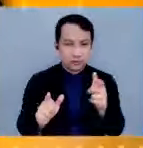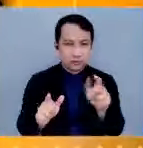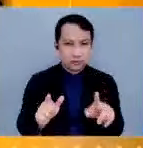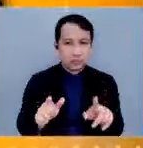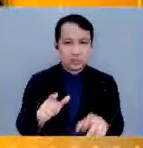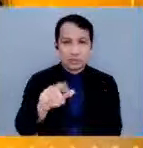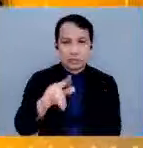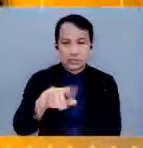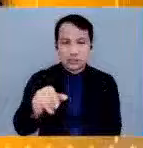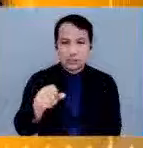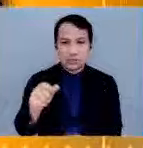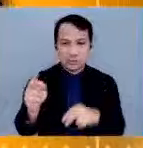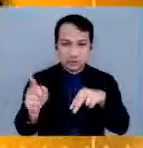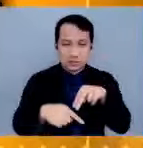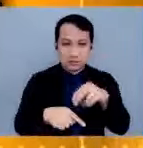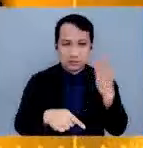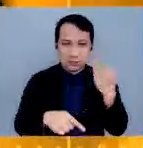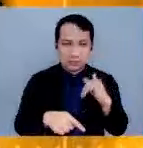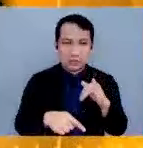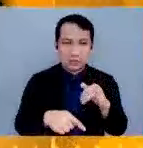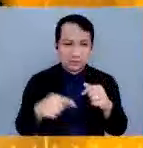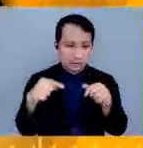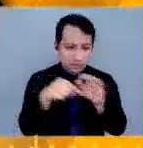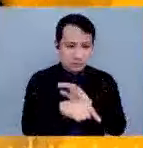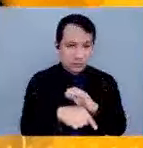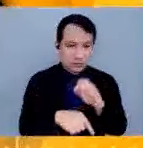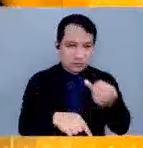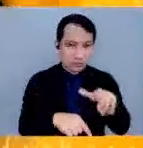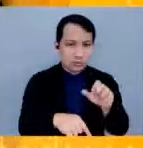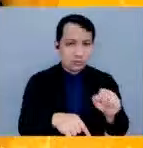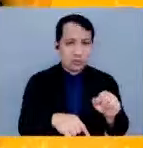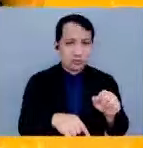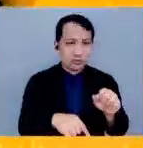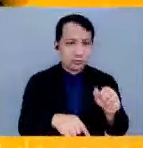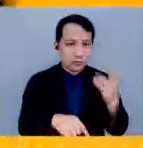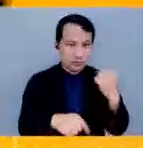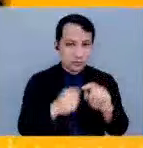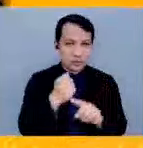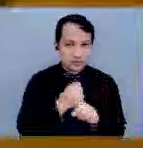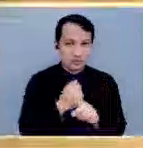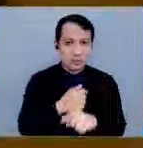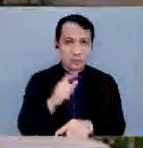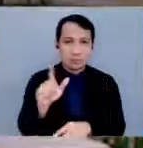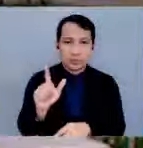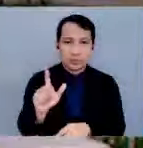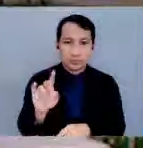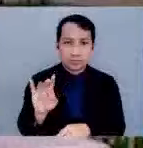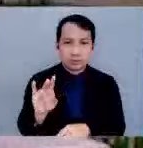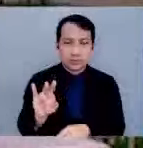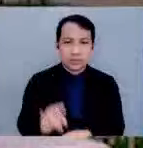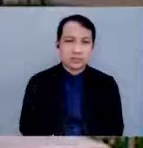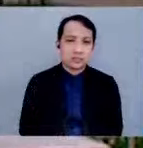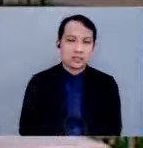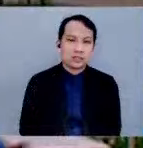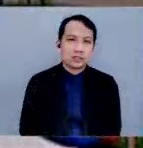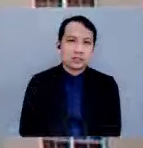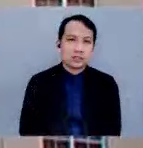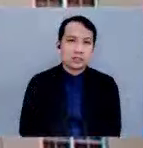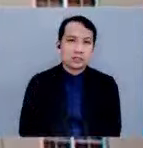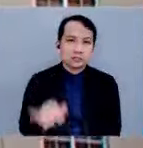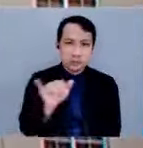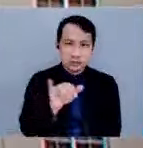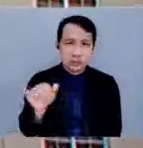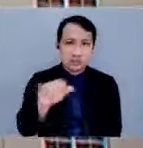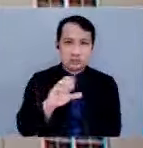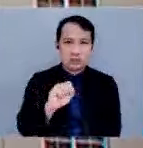hazing case kung saan napatay si Horacio Castillo III noong September 2017. Sa parehong kaso,